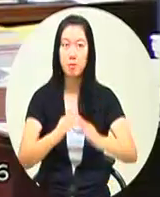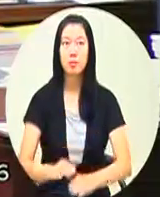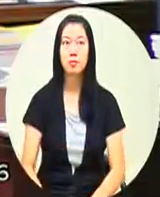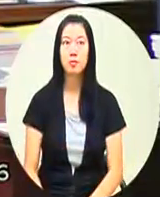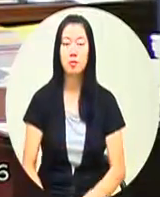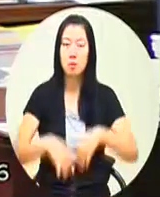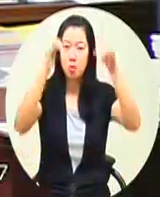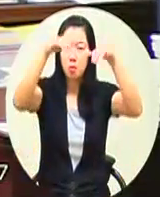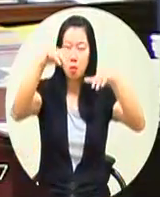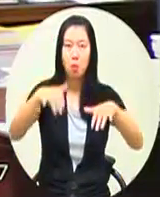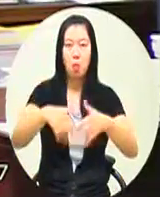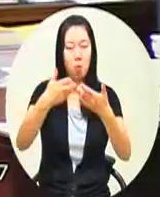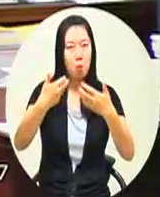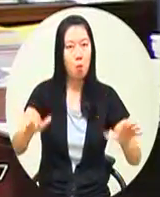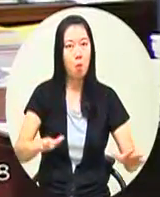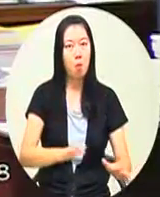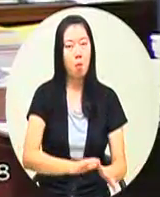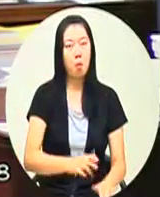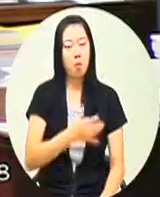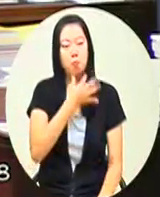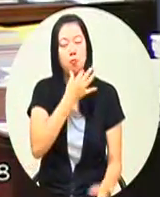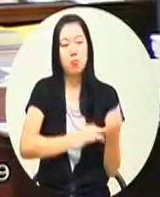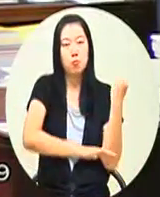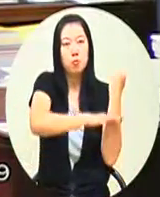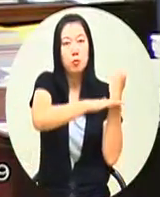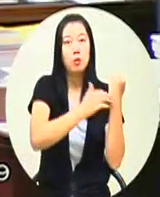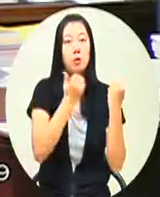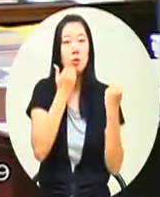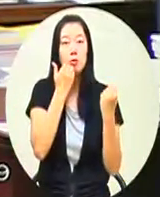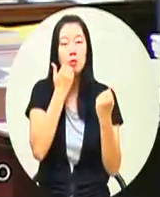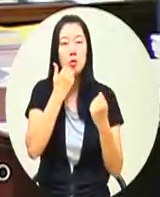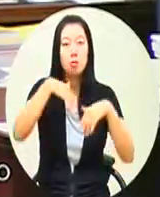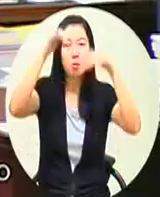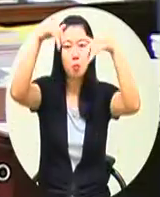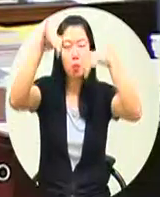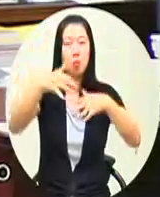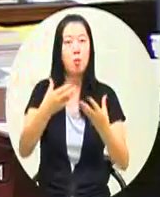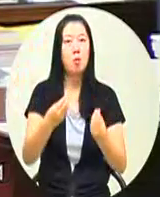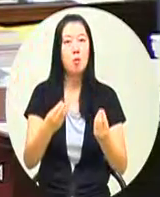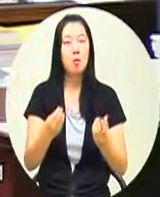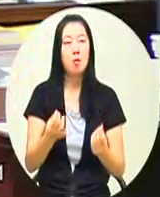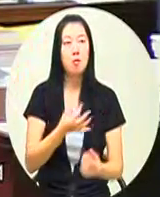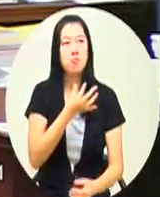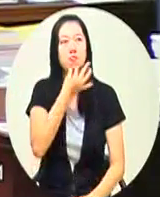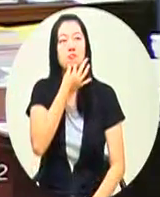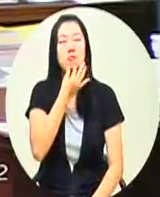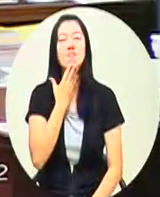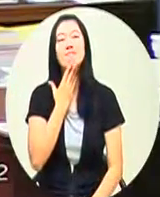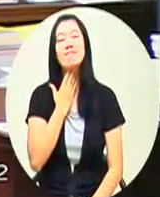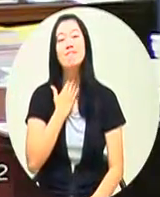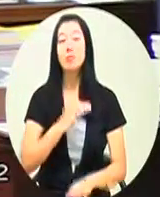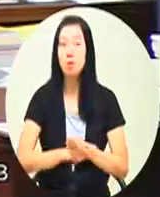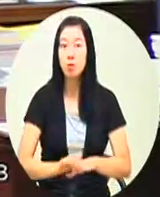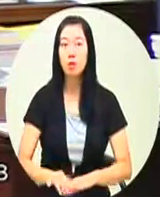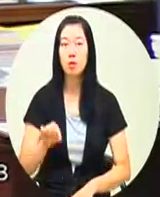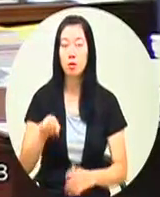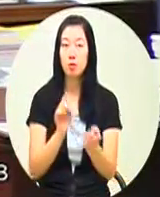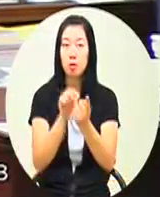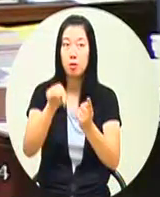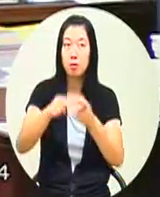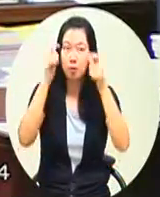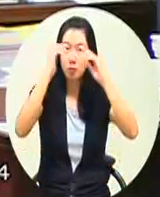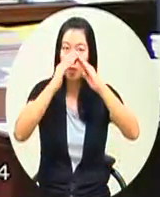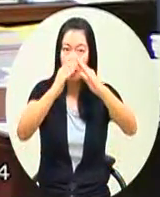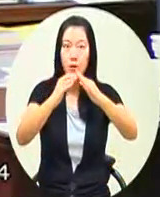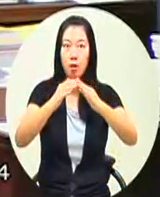怕淹水，不下雨的时候没水喝。在这一届的议会里面，我们就遇到高雄市曾经就差点要停